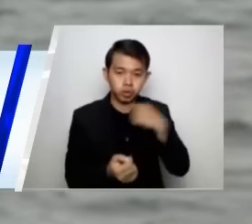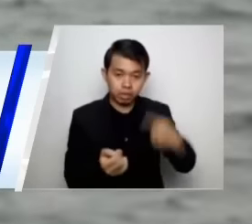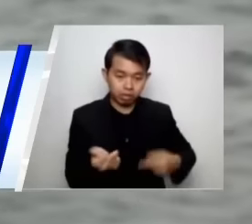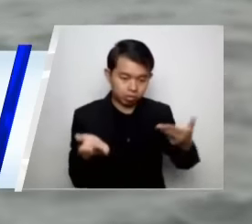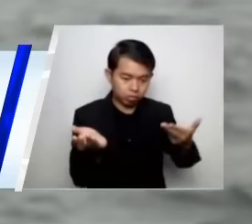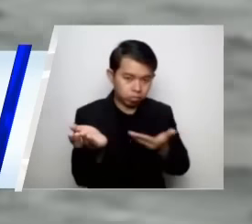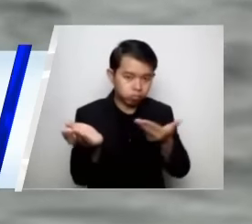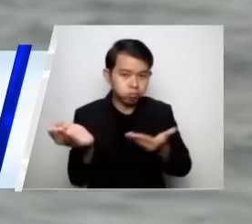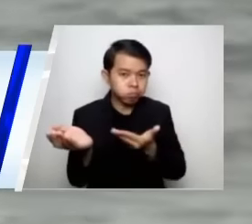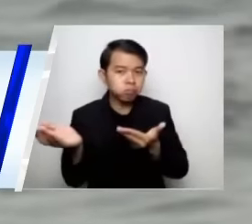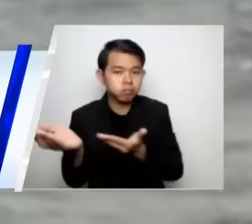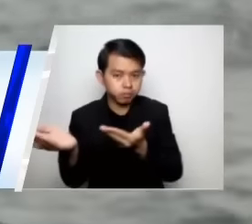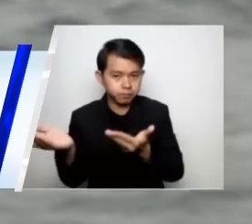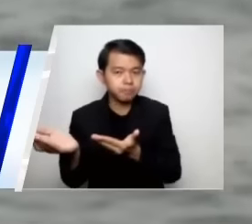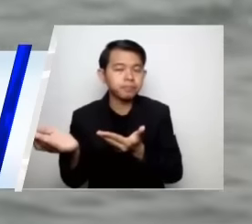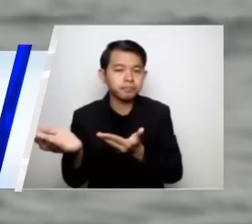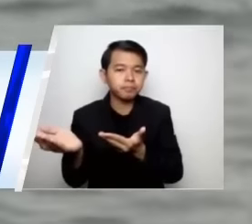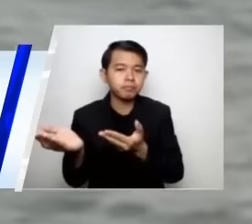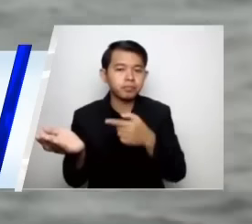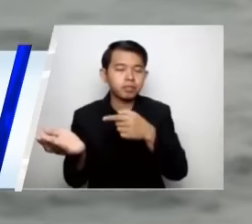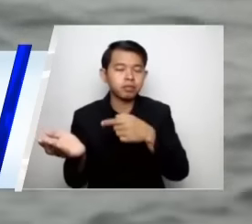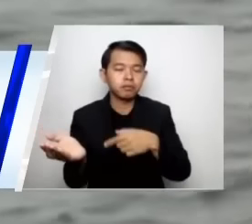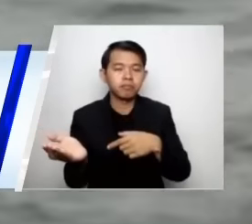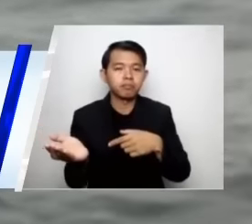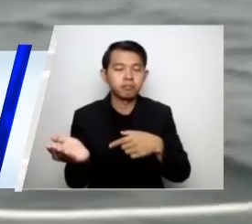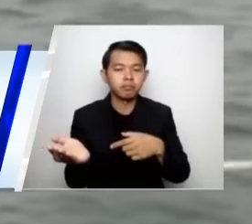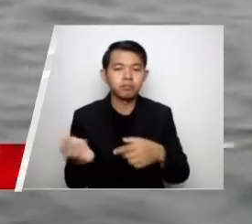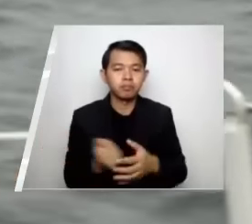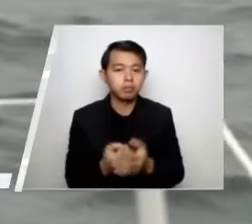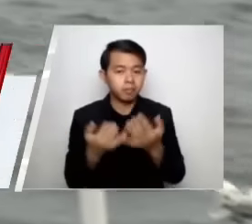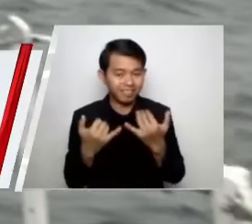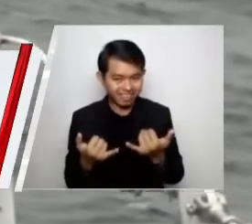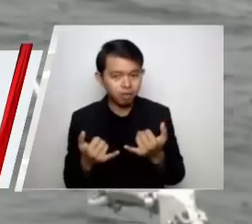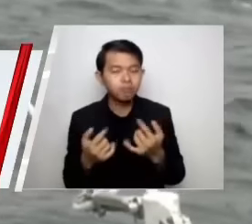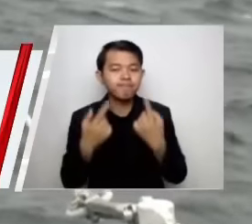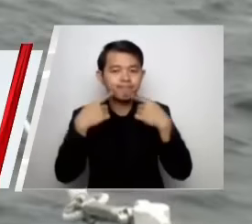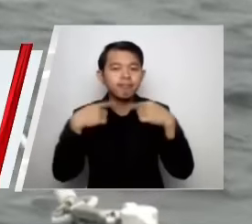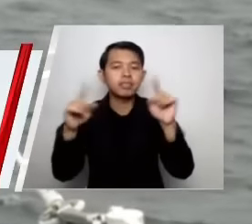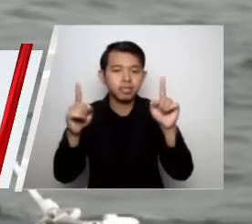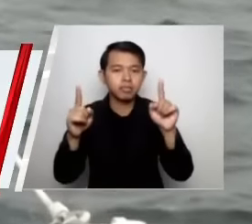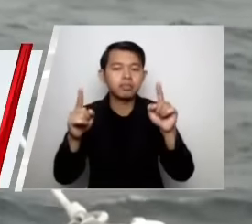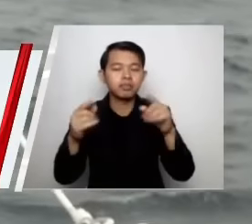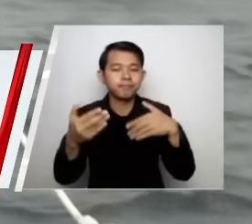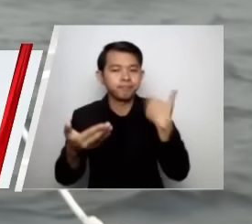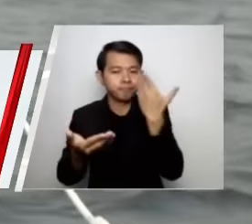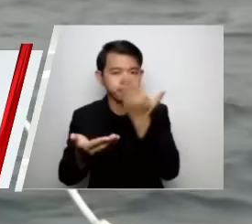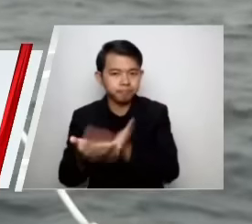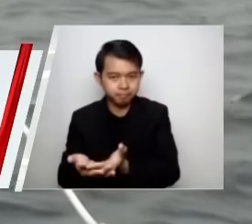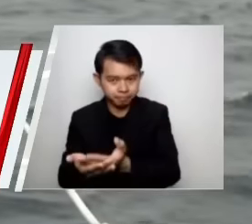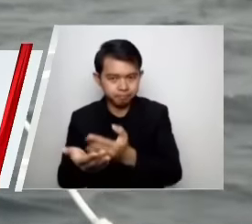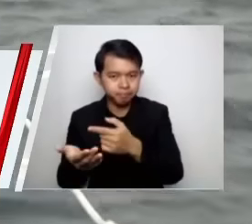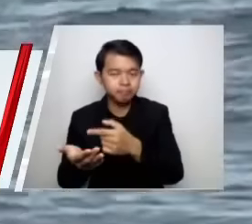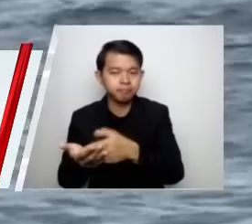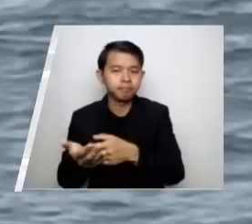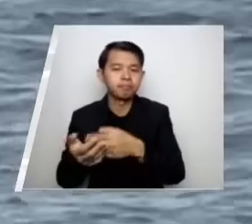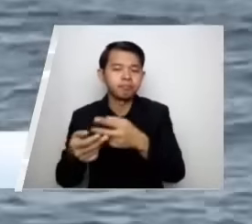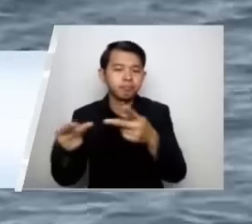sa Philippine Coast Guard vessel na ito, ay narating na rin po ng PCG vessel ang bahaging ito ng Iroquois o Rosal